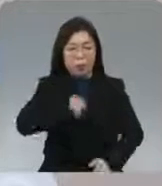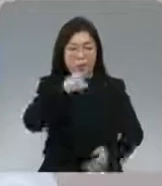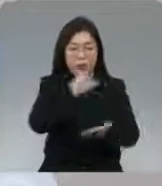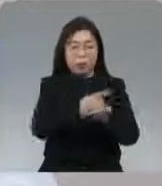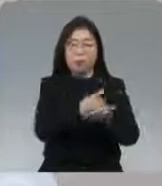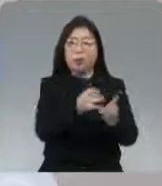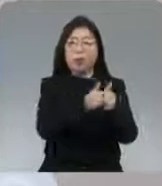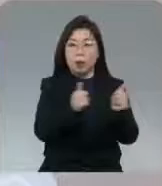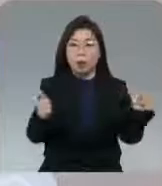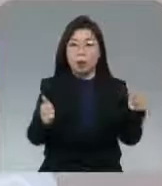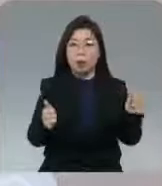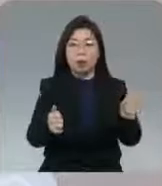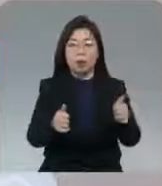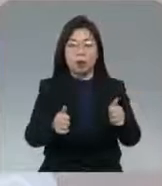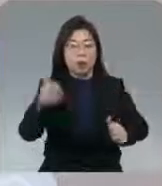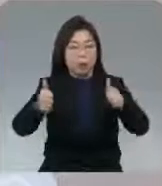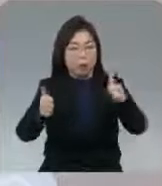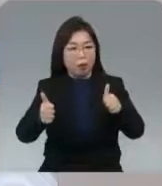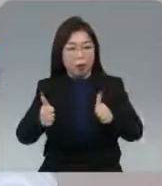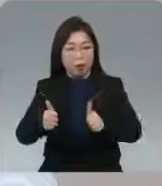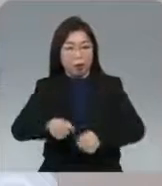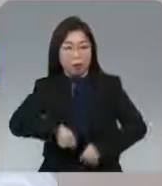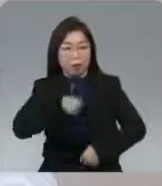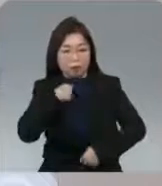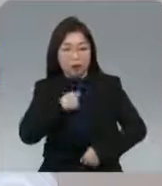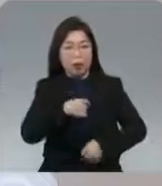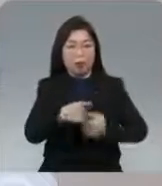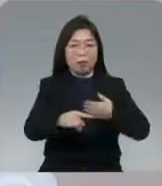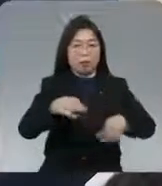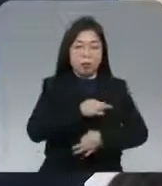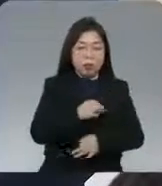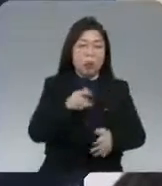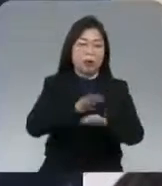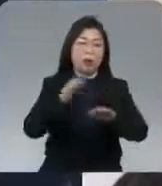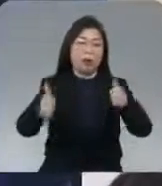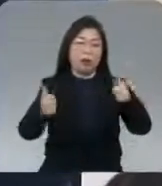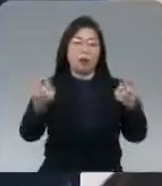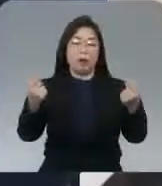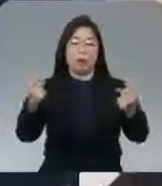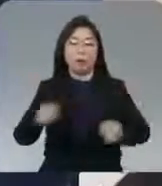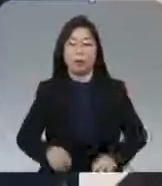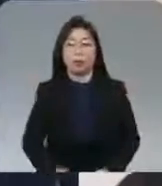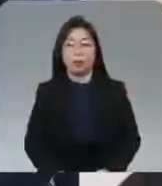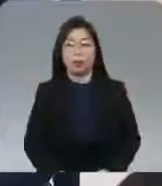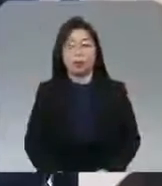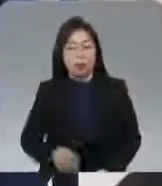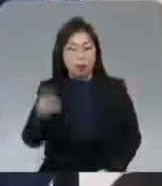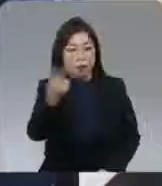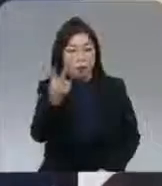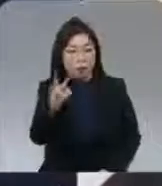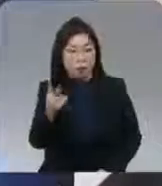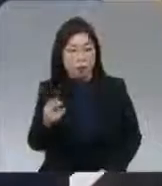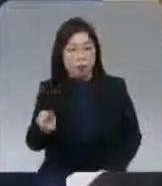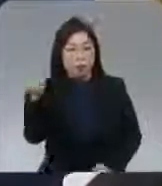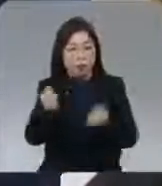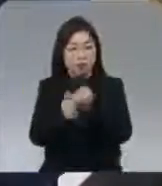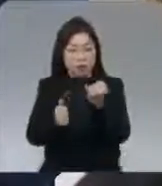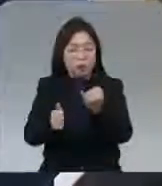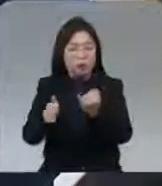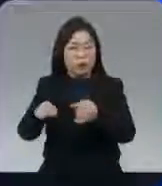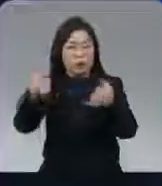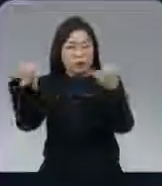chính quyền đương nhiệm trong buổi tranh luận lần này ba ứng cử viên còn lại tập trung công thích nghi ngờ xoay quanh việc và ông y Channel